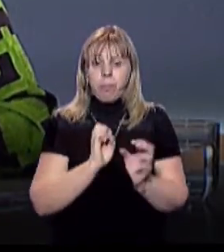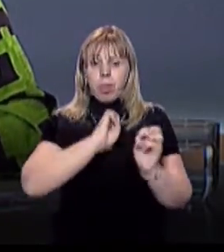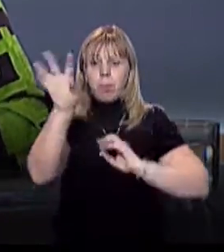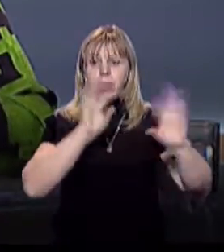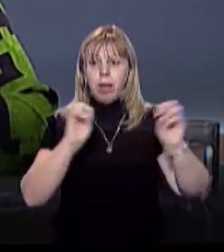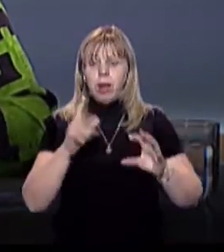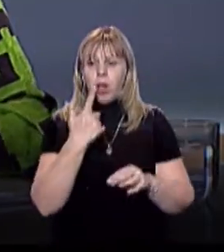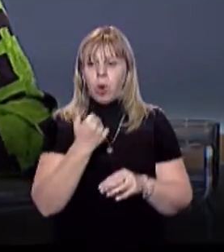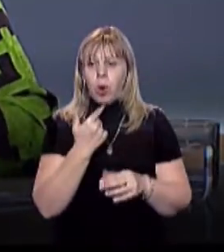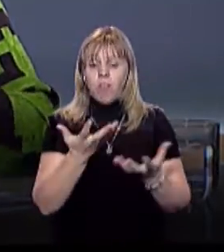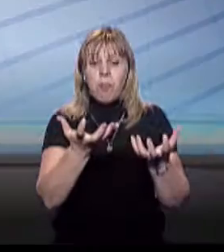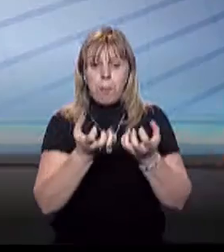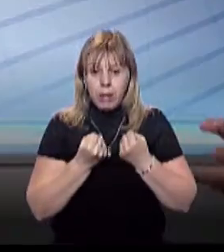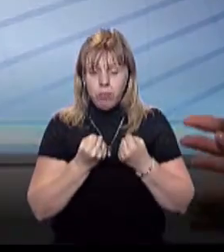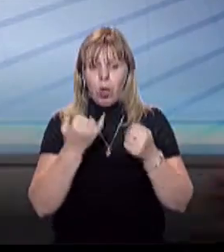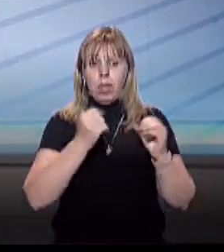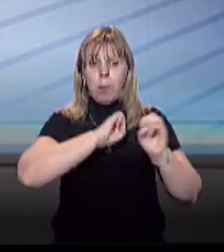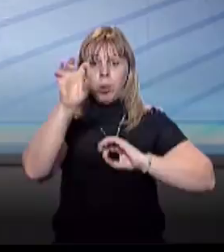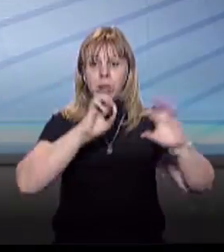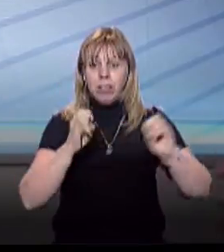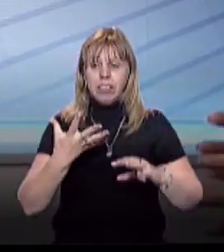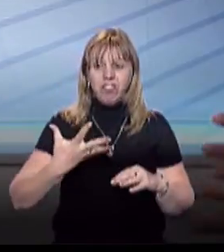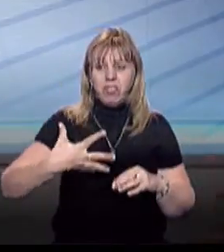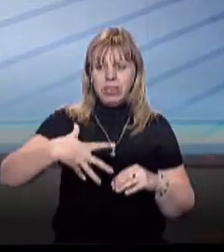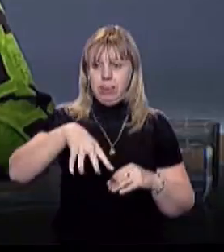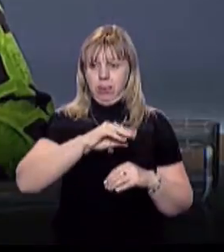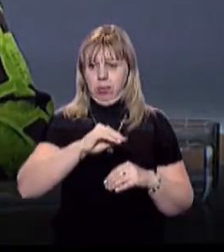поставляє кров, беремо і поставляємо у всі